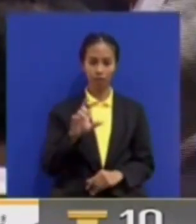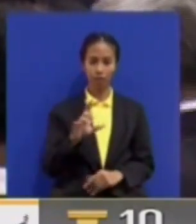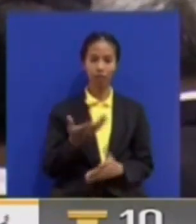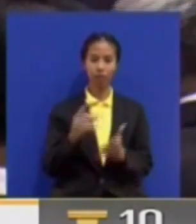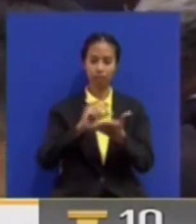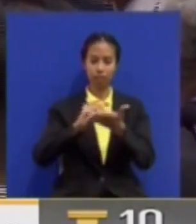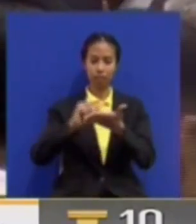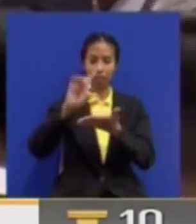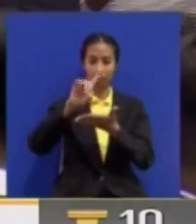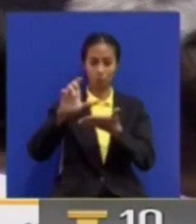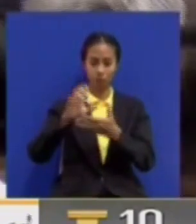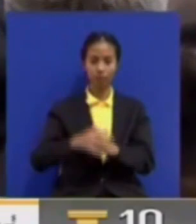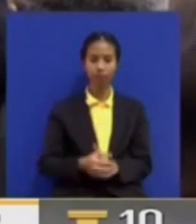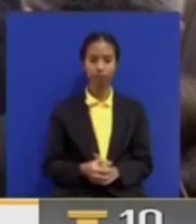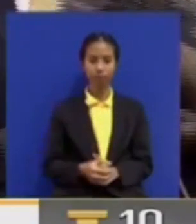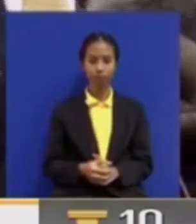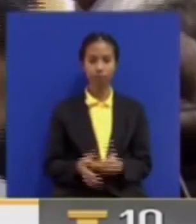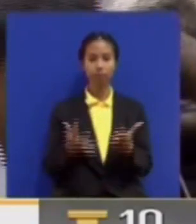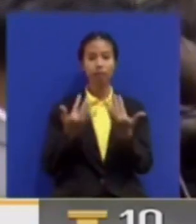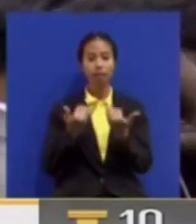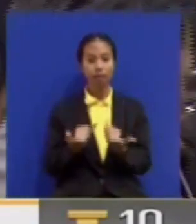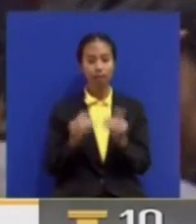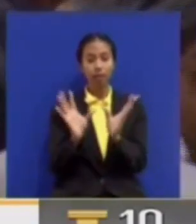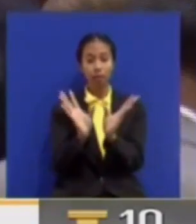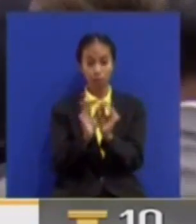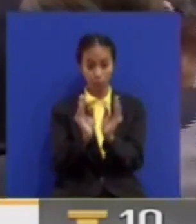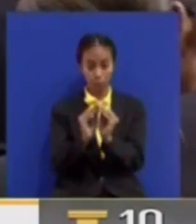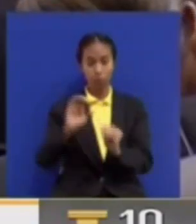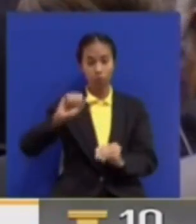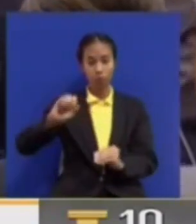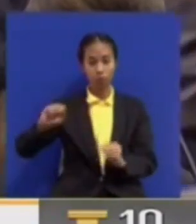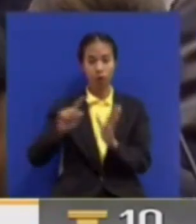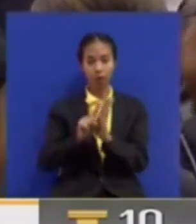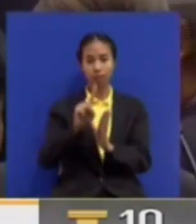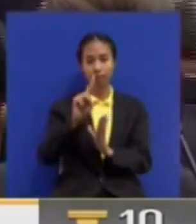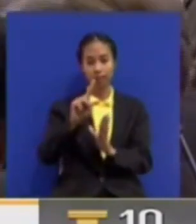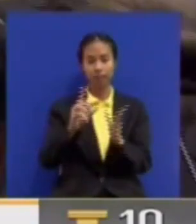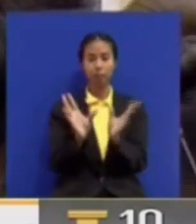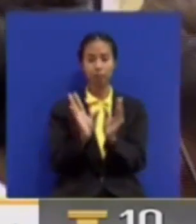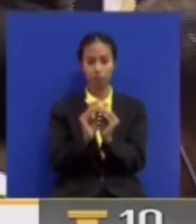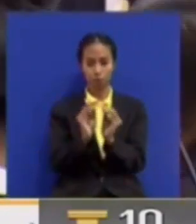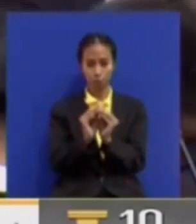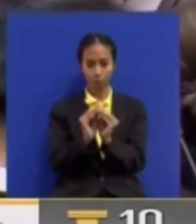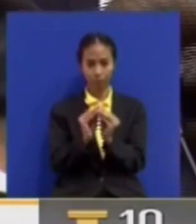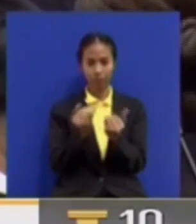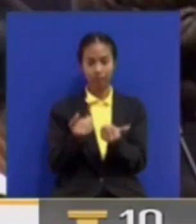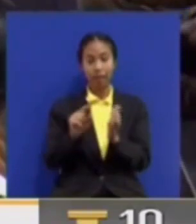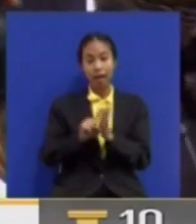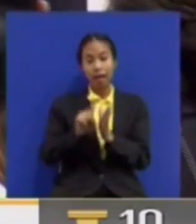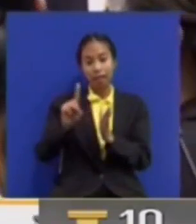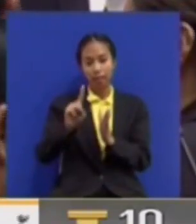100 ครับท่านผู้ชมครับการประชุมสภาผู้แทนราษฎรครั้งที่1สมัยประชุม อยู่ทางวิทยุนะคะก็ตอนนี้เนี่ยบรรด